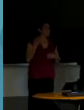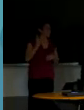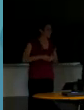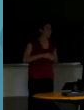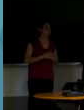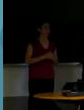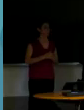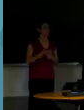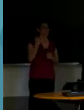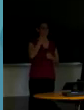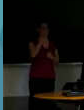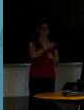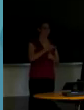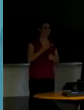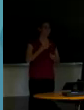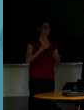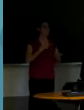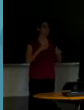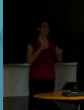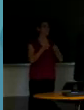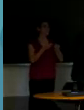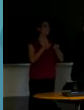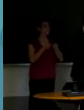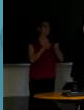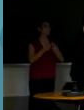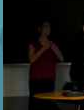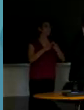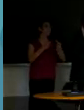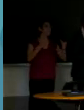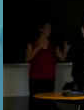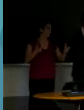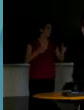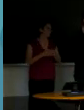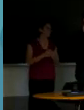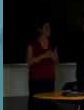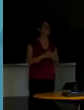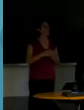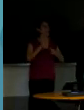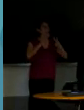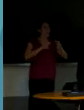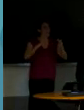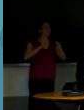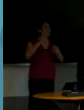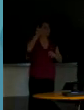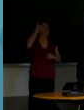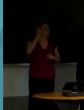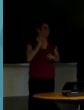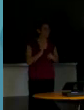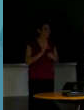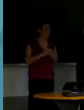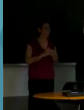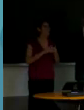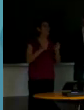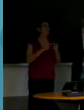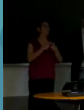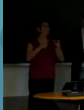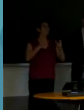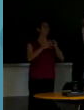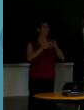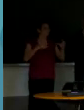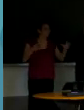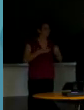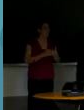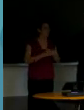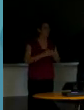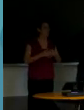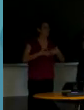dicevo gestione dei processi, qui analisi del rischio e dei sistemi industriali e la sicurezza, la sicurezza industriale, la